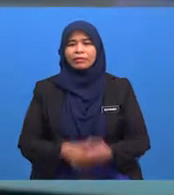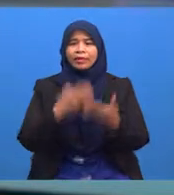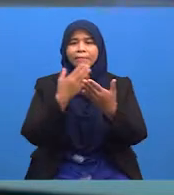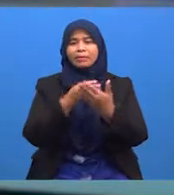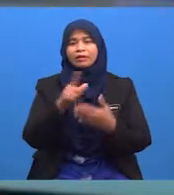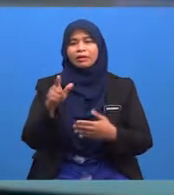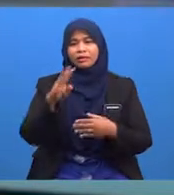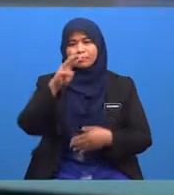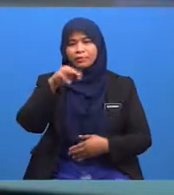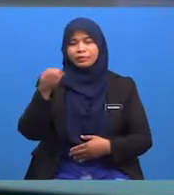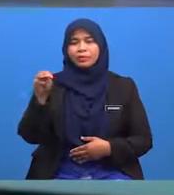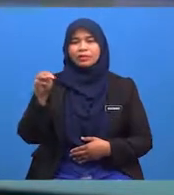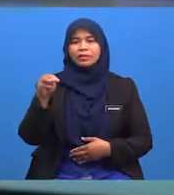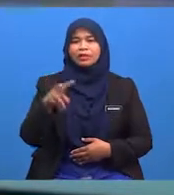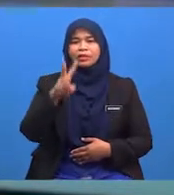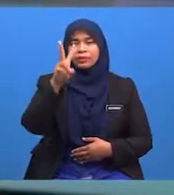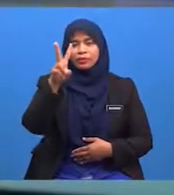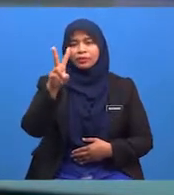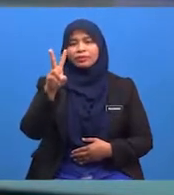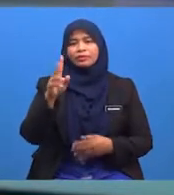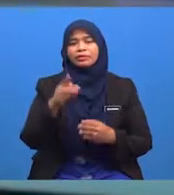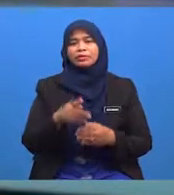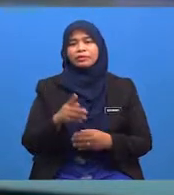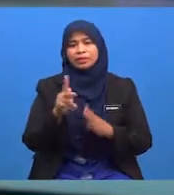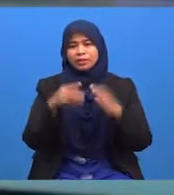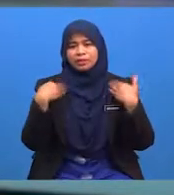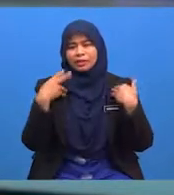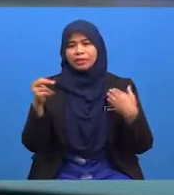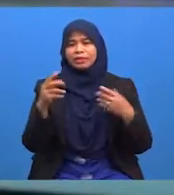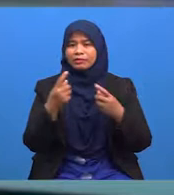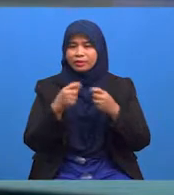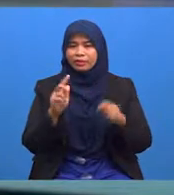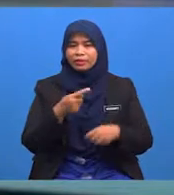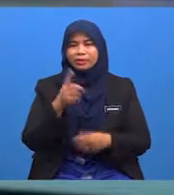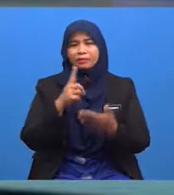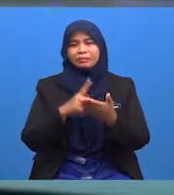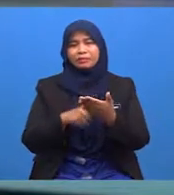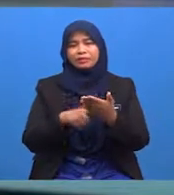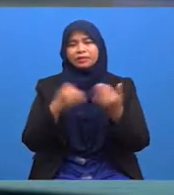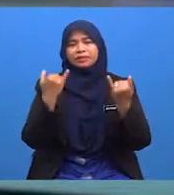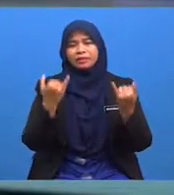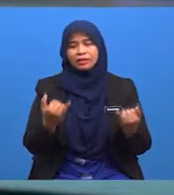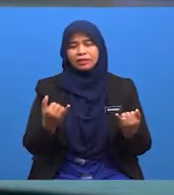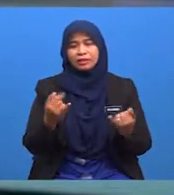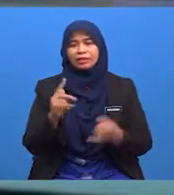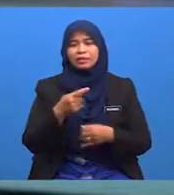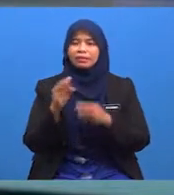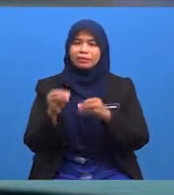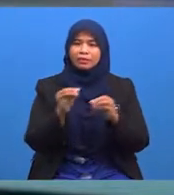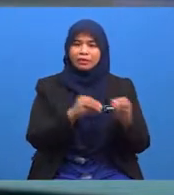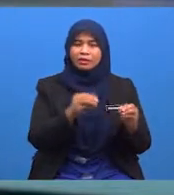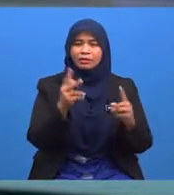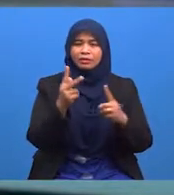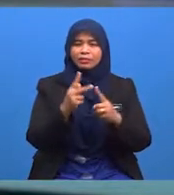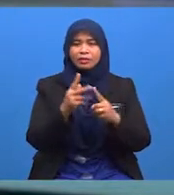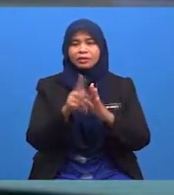Baiklah murid-murid. Dua keadaan telah pun kita bincangkan. Sekarang kita beralih